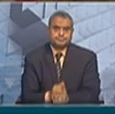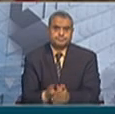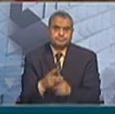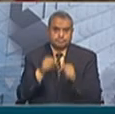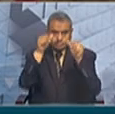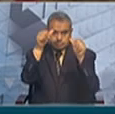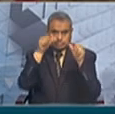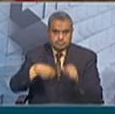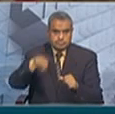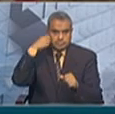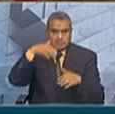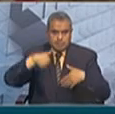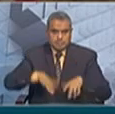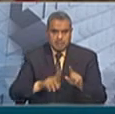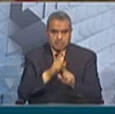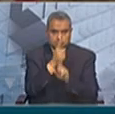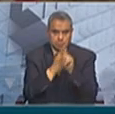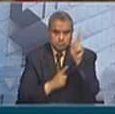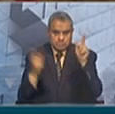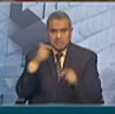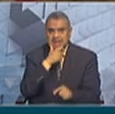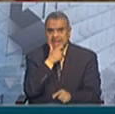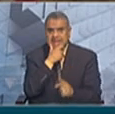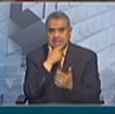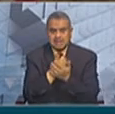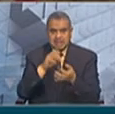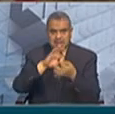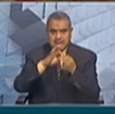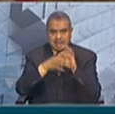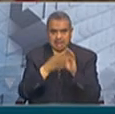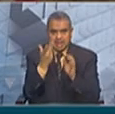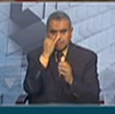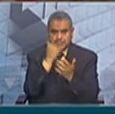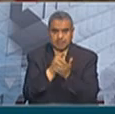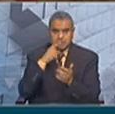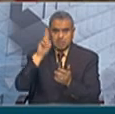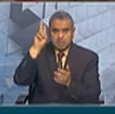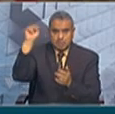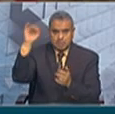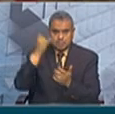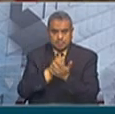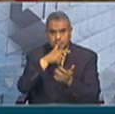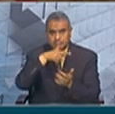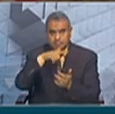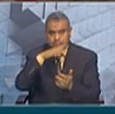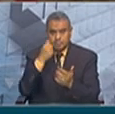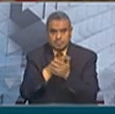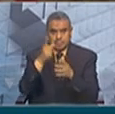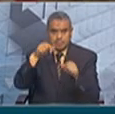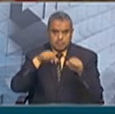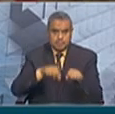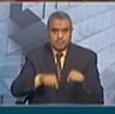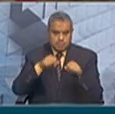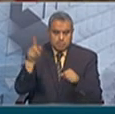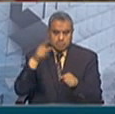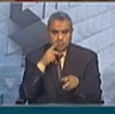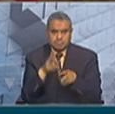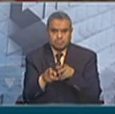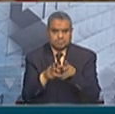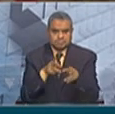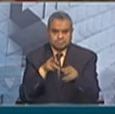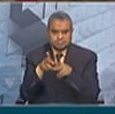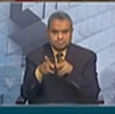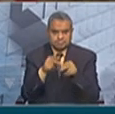وسيعلن جونسون خلال كلمة يلقيها أمام الجمعية العامة للأمم المتحدة، وزع مكتبه مقتطفات منها عن